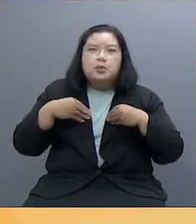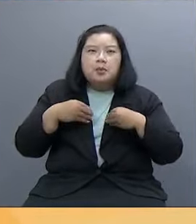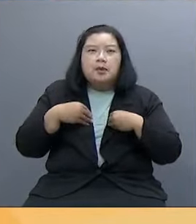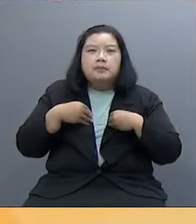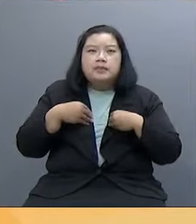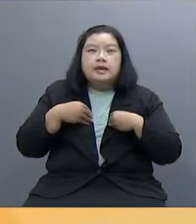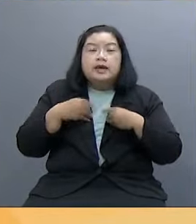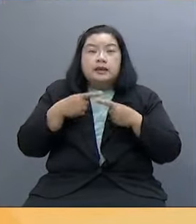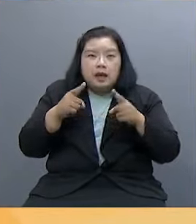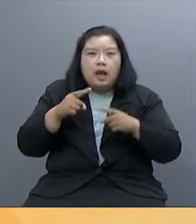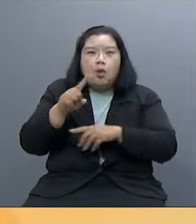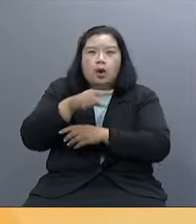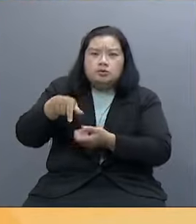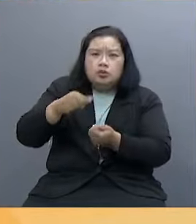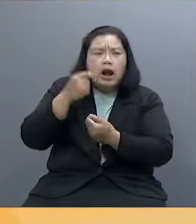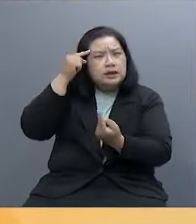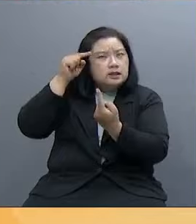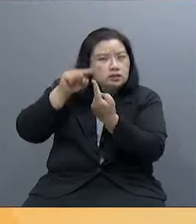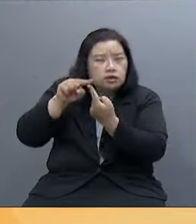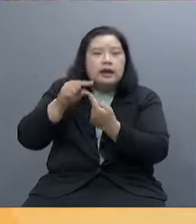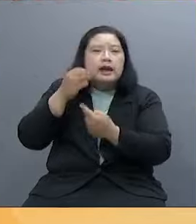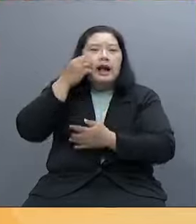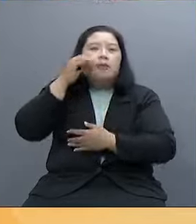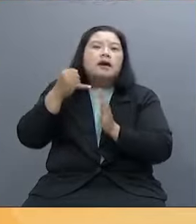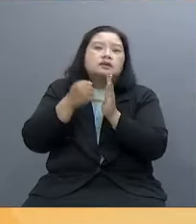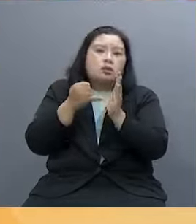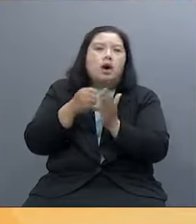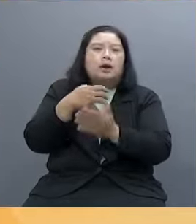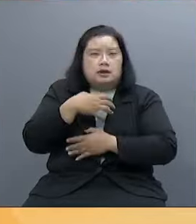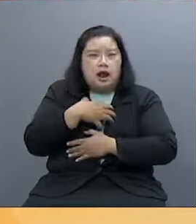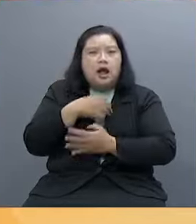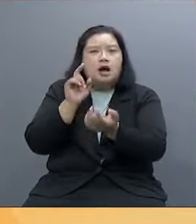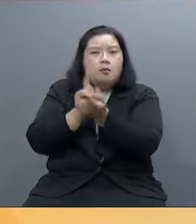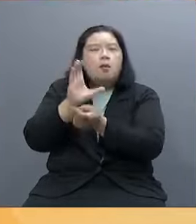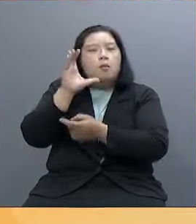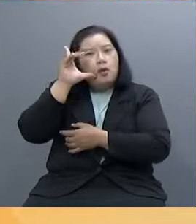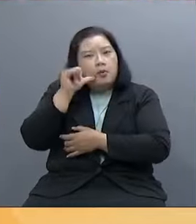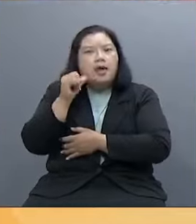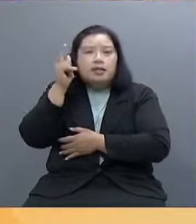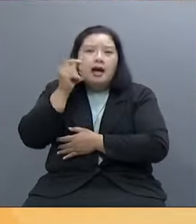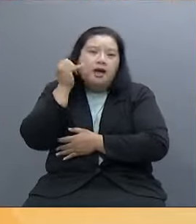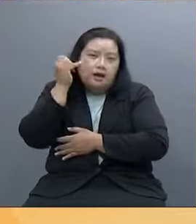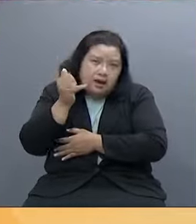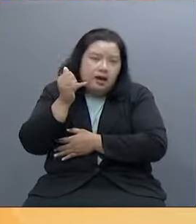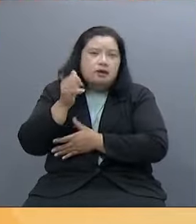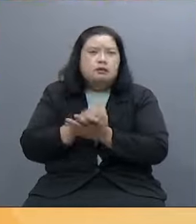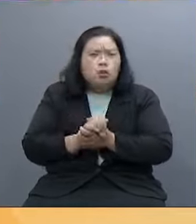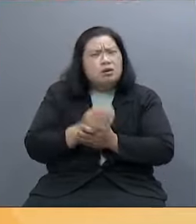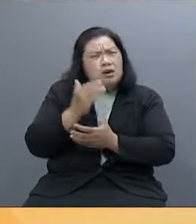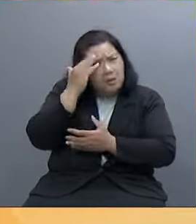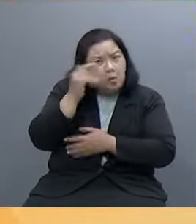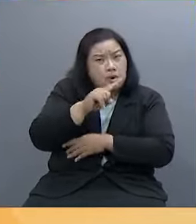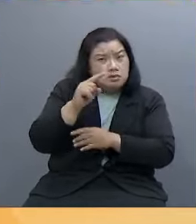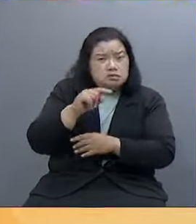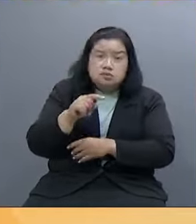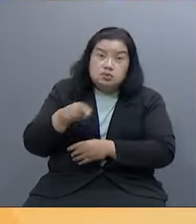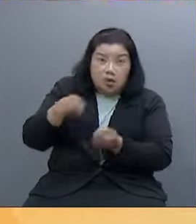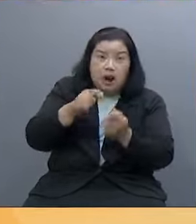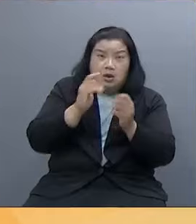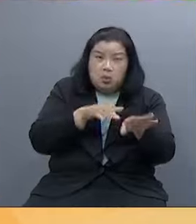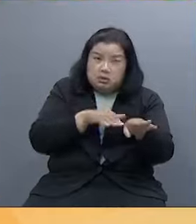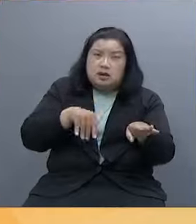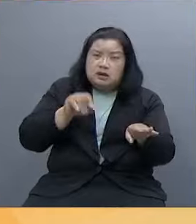นที่เรารักนะ ค ือหลายคนน่ะถามว่าทำไมต้องกลับกันในช่วงเทศกาลสงกรานต์กับหลังเทศกาลไม่ได้หรอยุ้ยอย่าเจอมาแล้วคุณผู้ชมตอน